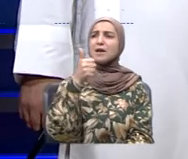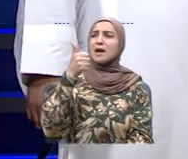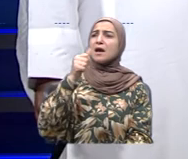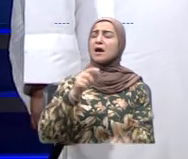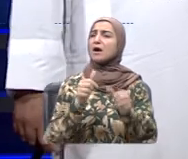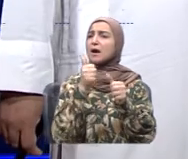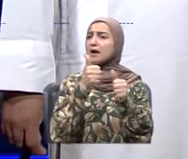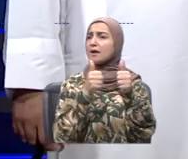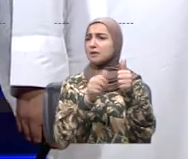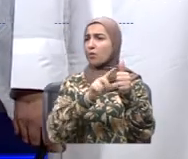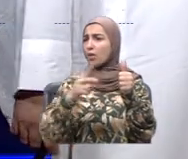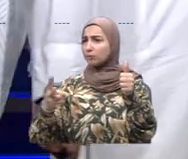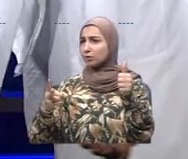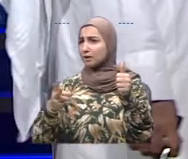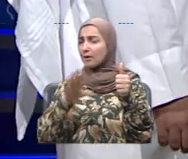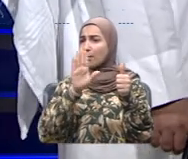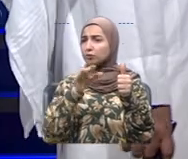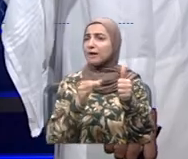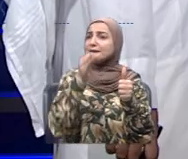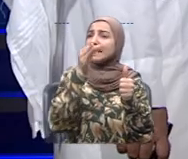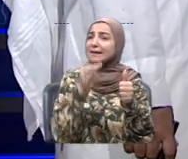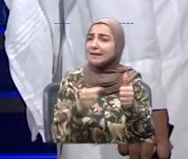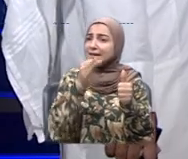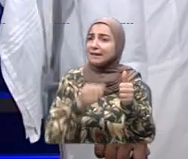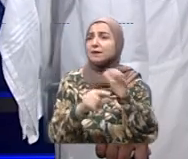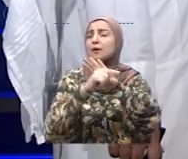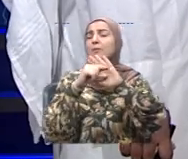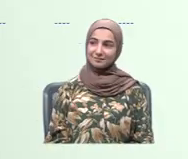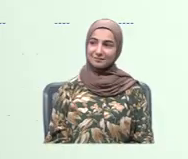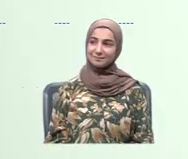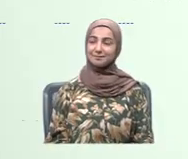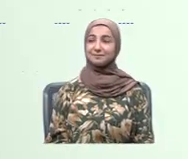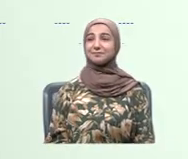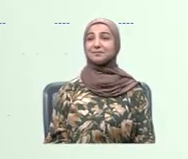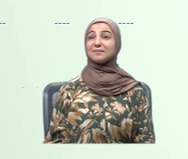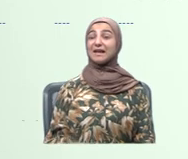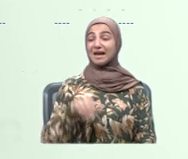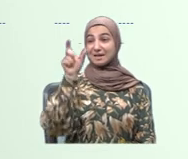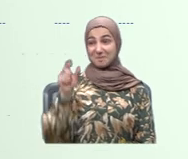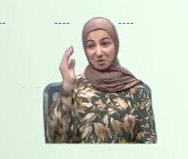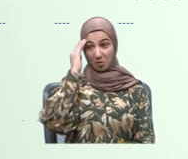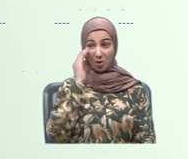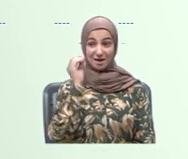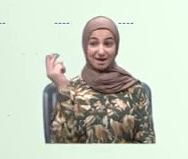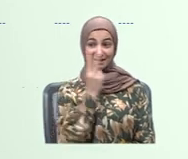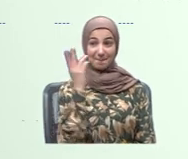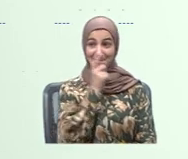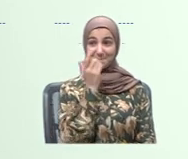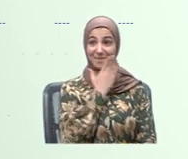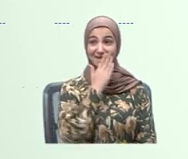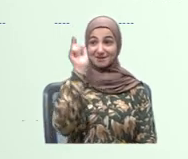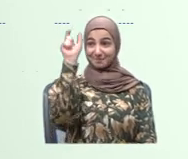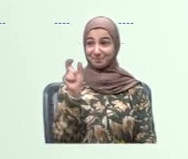تعزز وتقوي من أطروحته. أعزائي الطلاب، ننتقل إلى المقطع